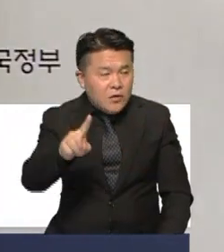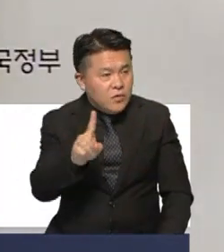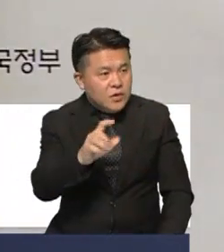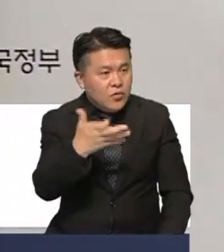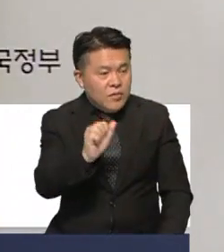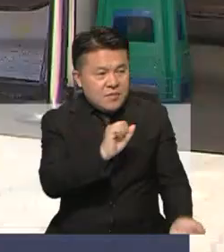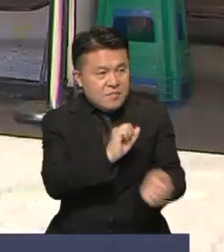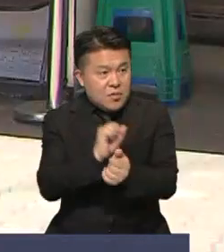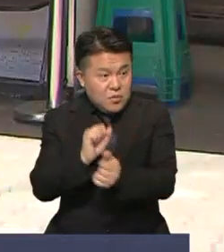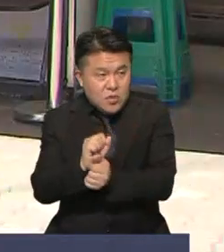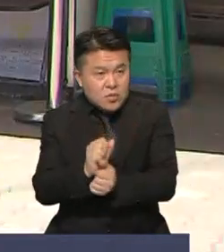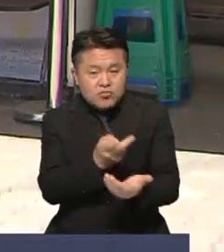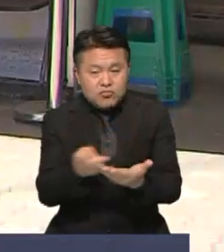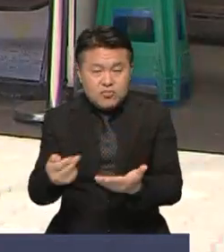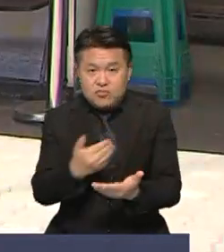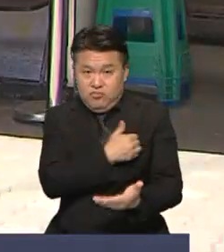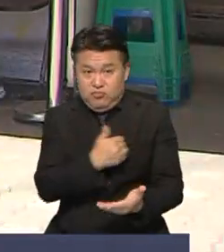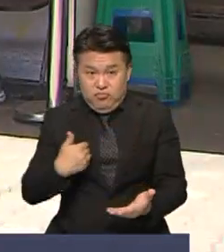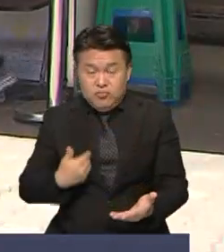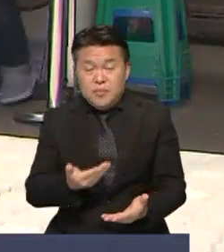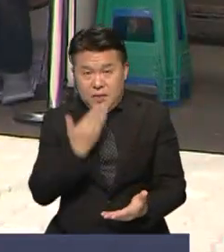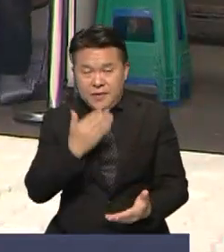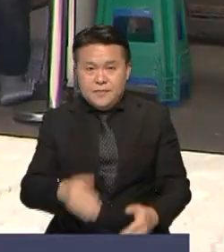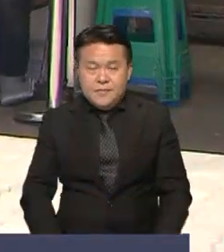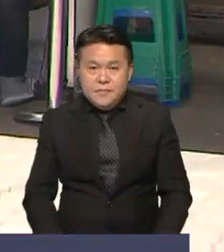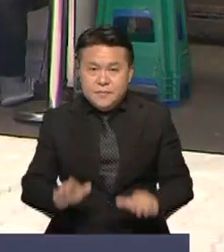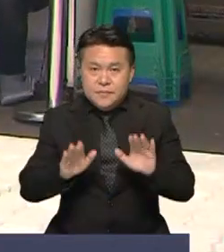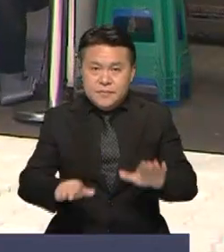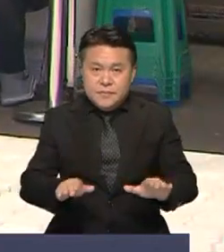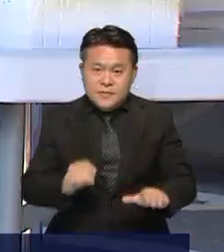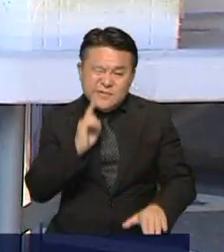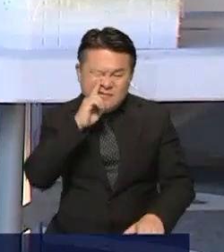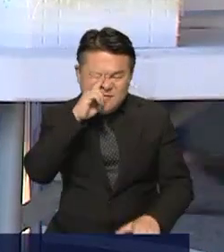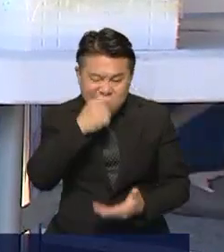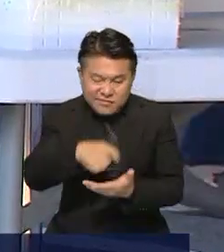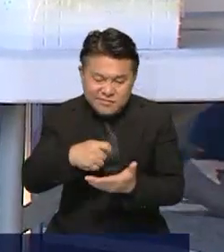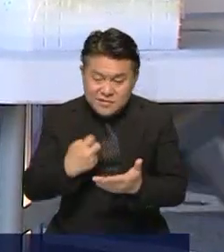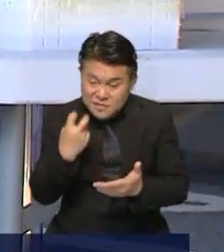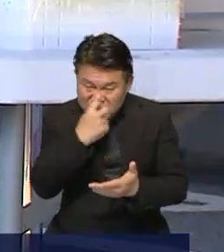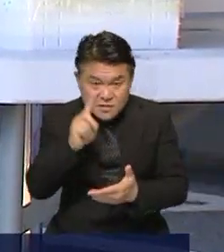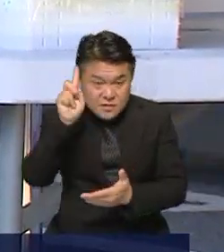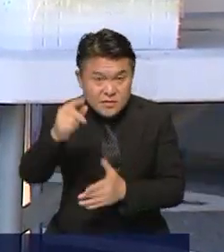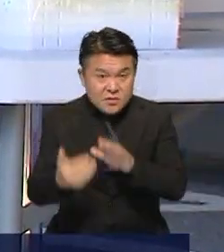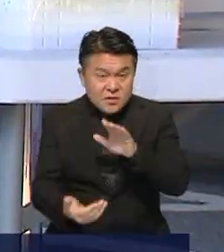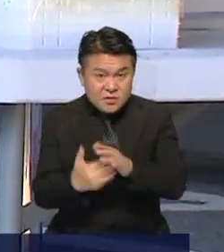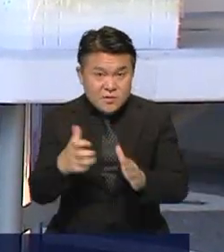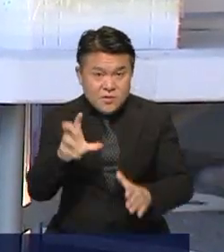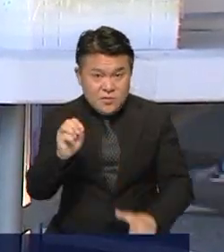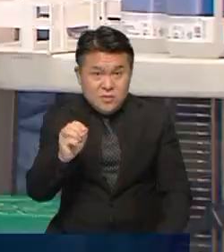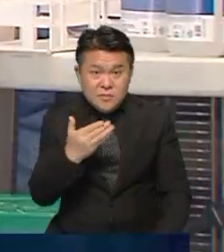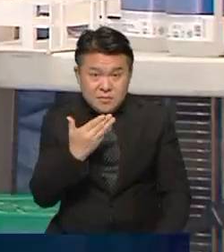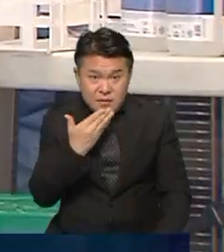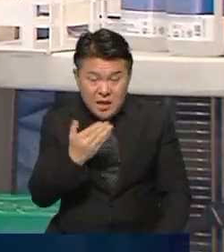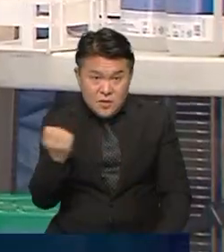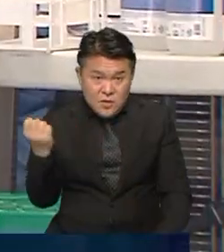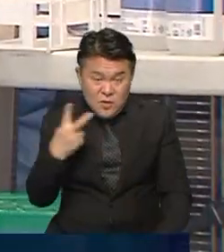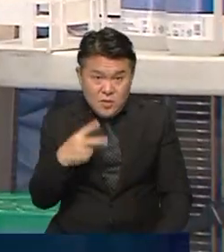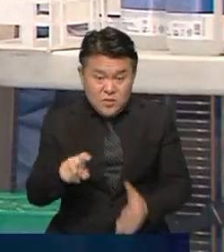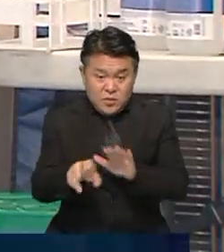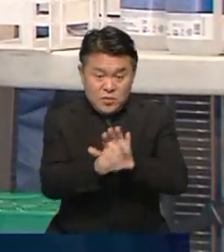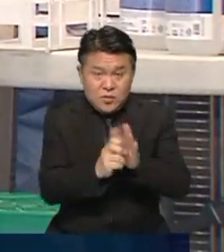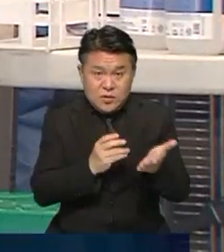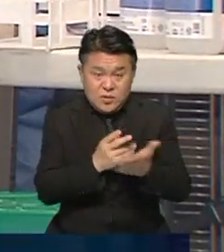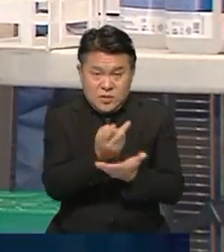대응 가능하고 현재 PCR 검사는 하루 최대 85만 명이 검사 가능하고 코로나 전담 병상은 6천여